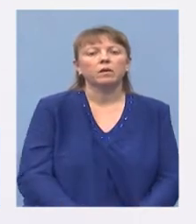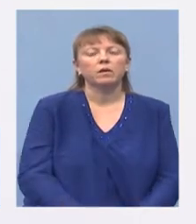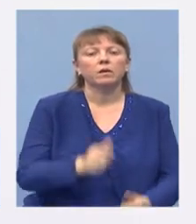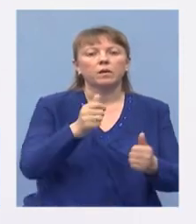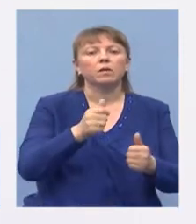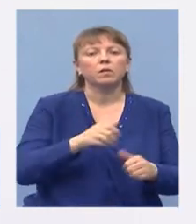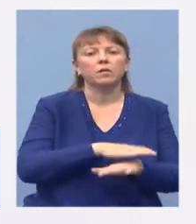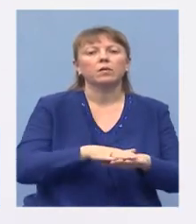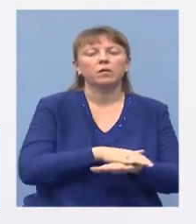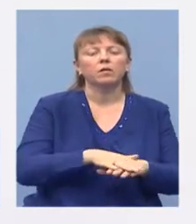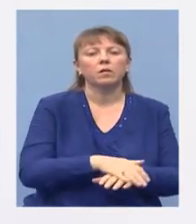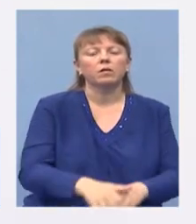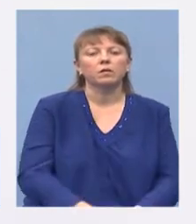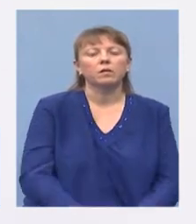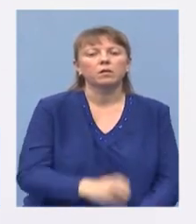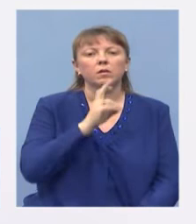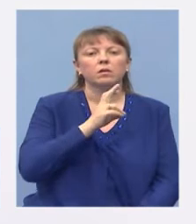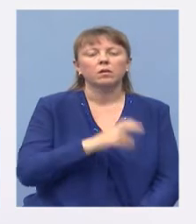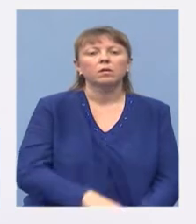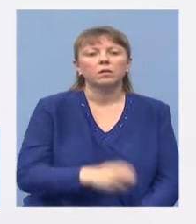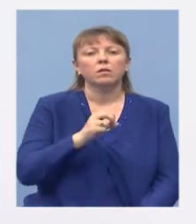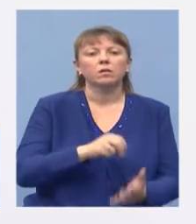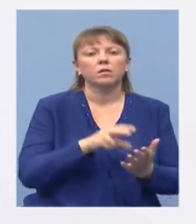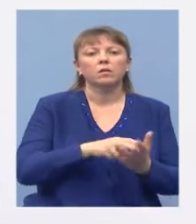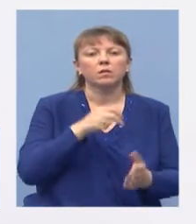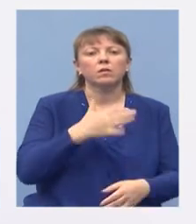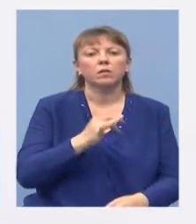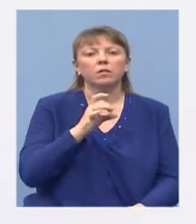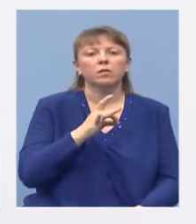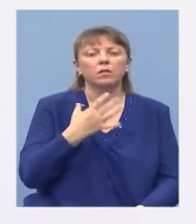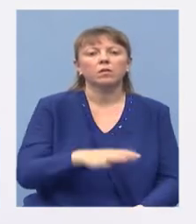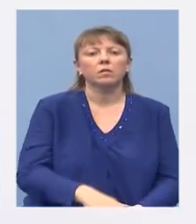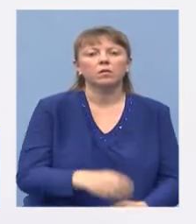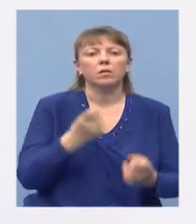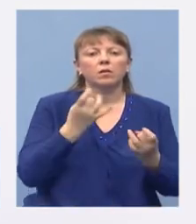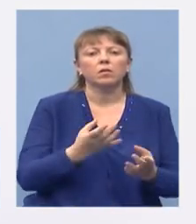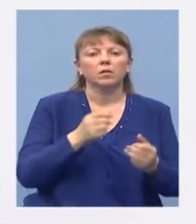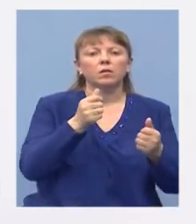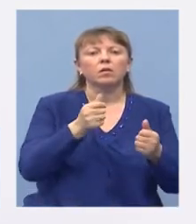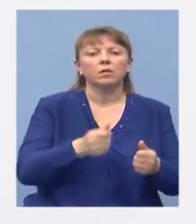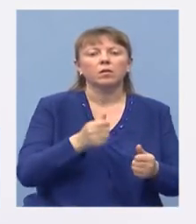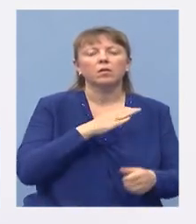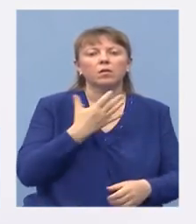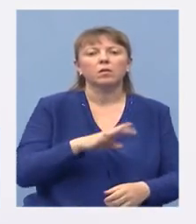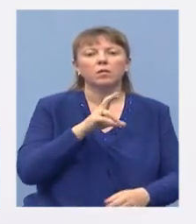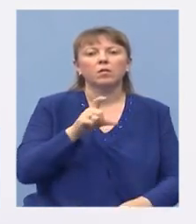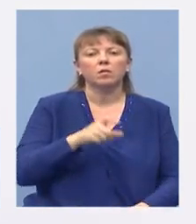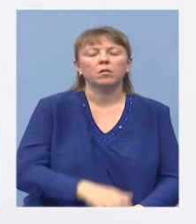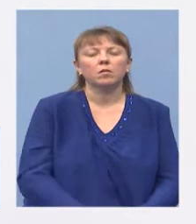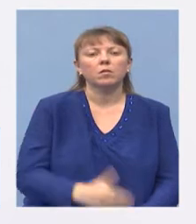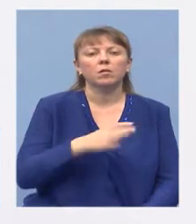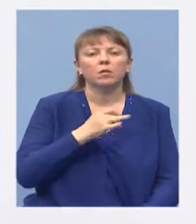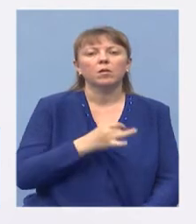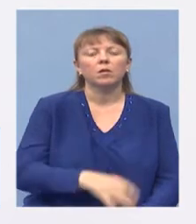этого рынка. Произошло объединение госкорпорации в 2018 году, и земельный кадастр находится в НАО госкорпорации «Правитель для граждан». А у нас